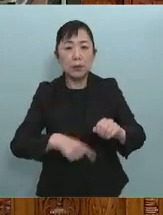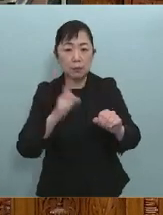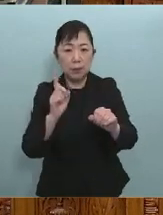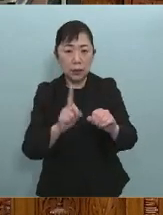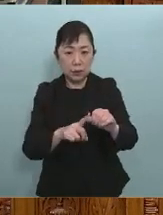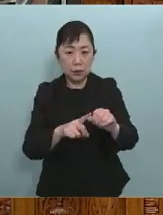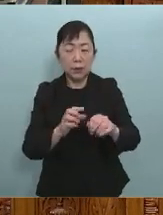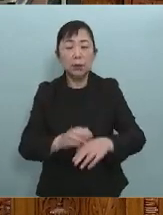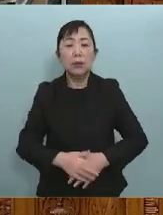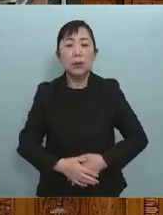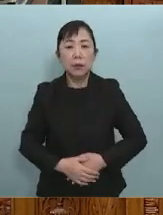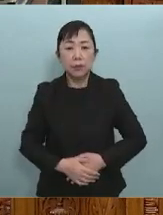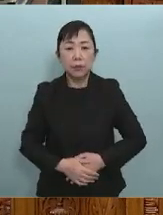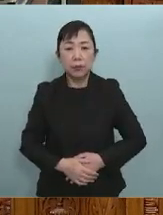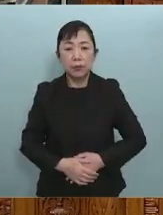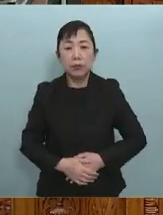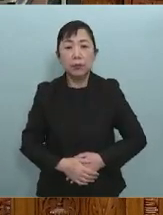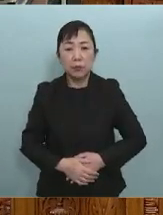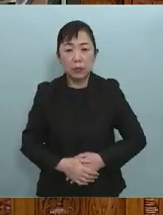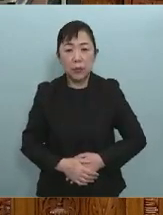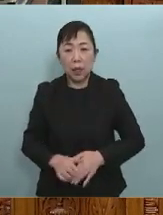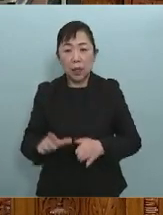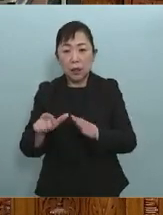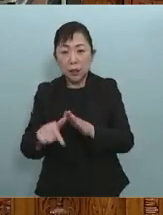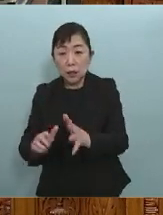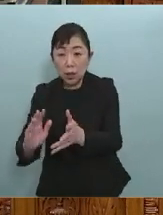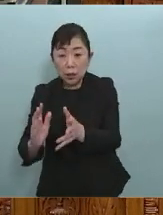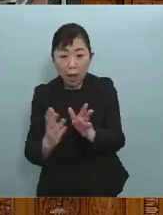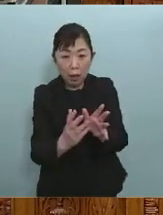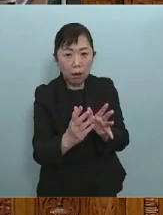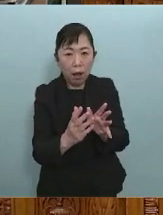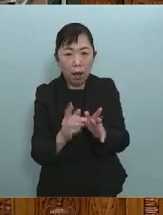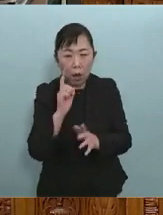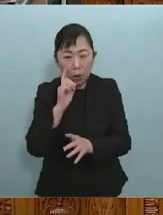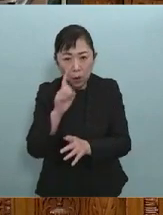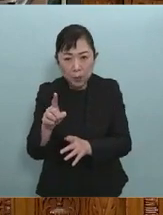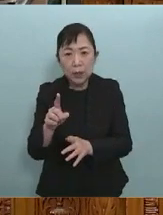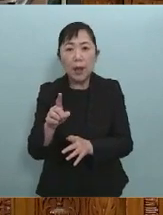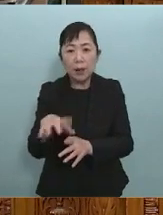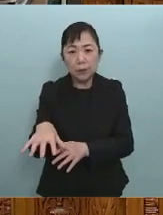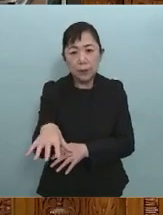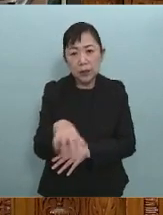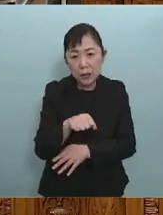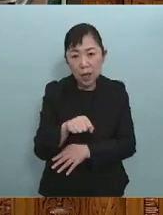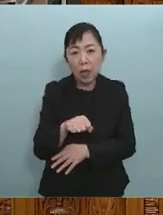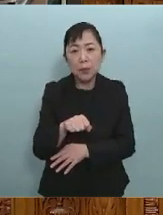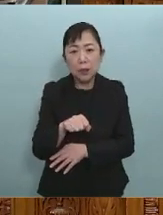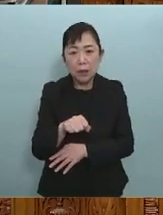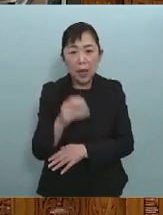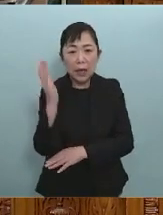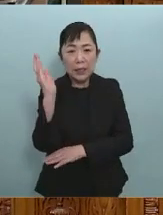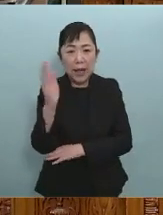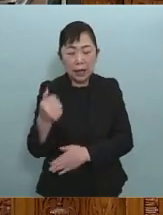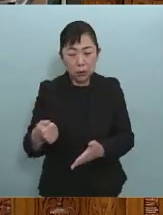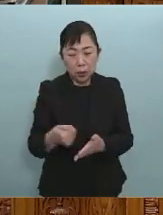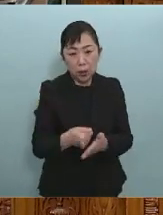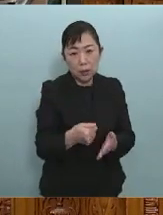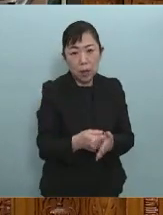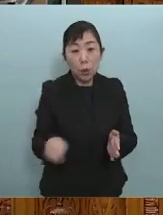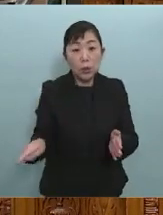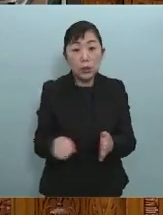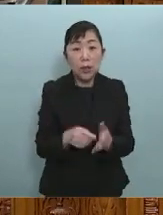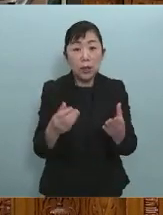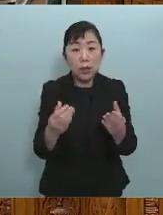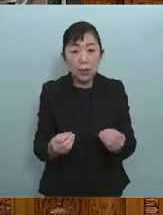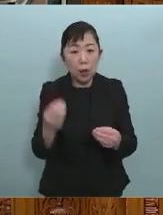ますまこのようにえ時代の変化を掴み取りえ大きな政治的な決断をしてきたこと